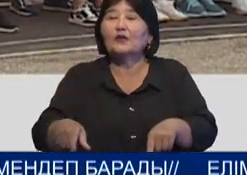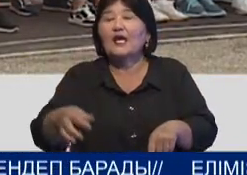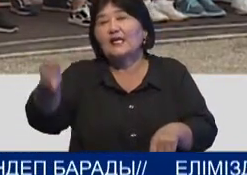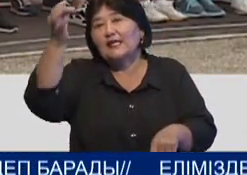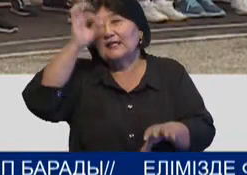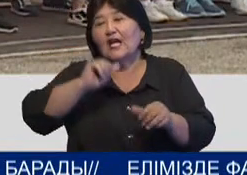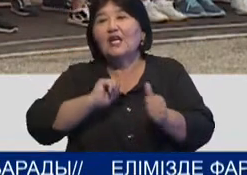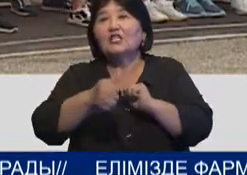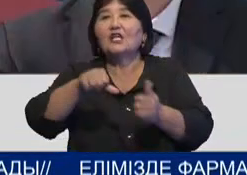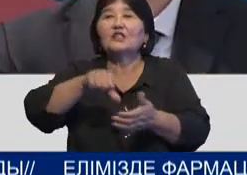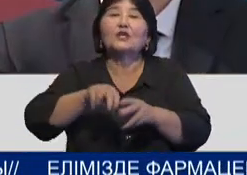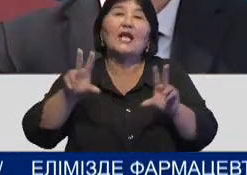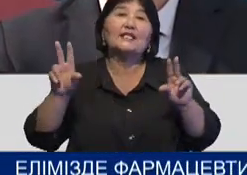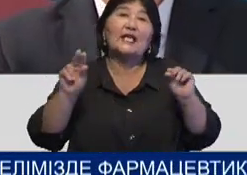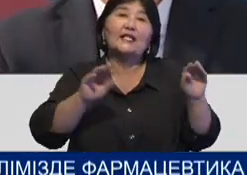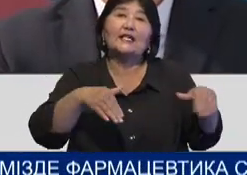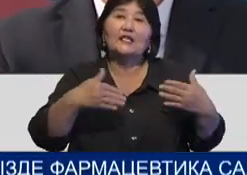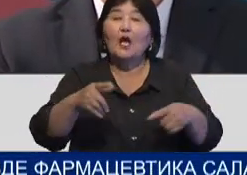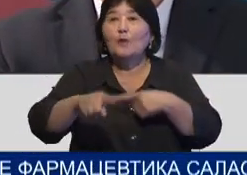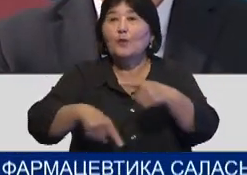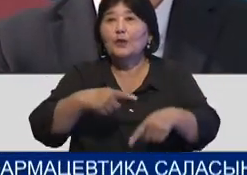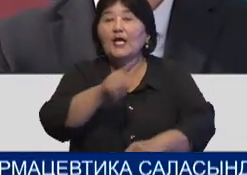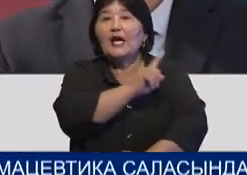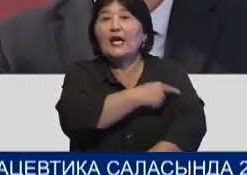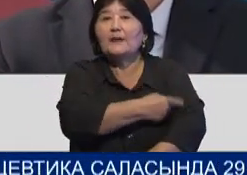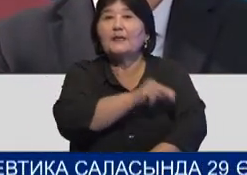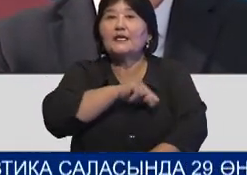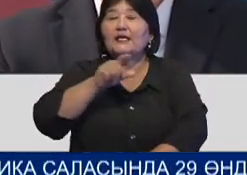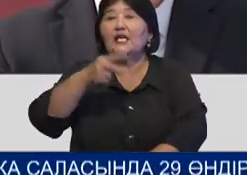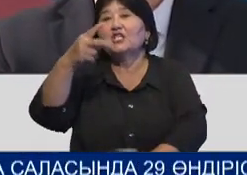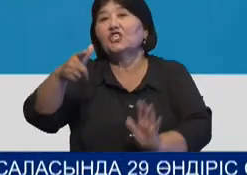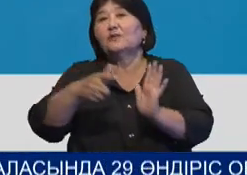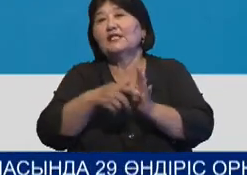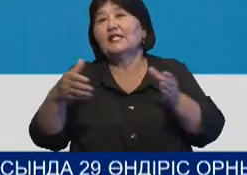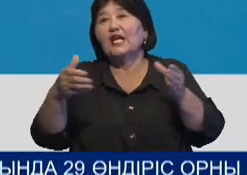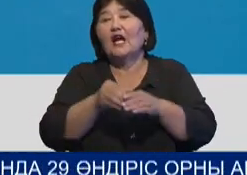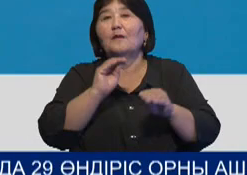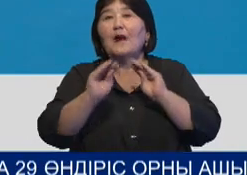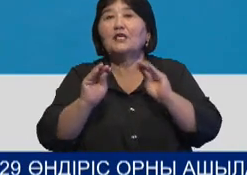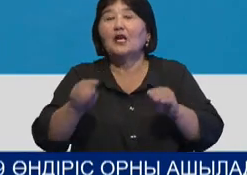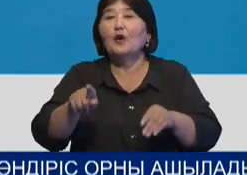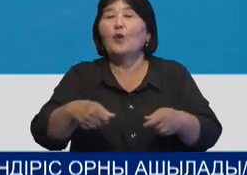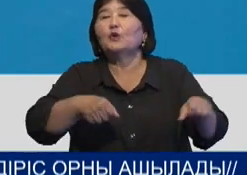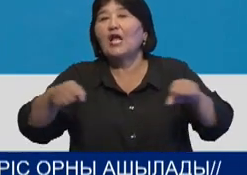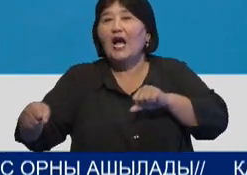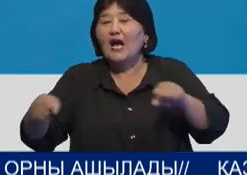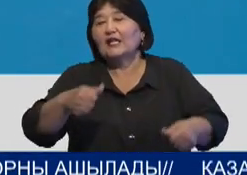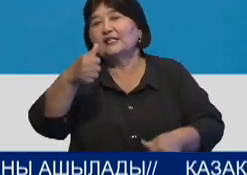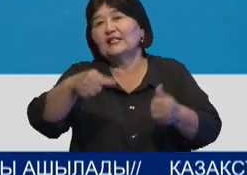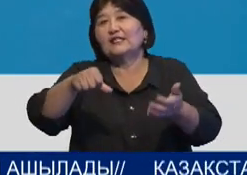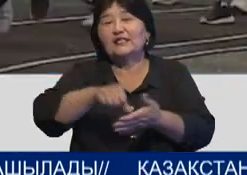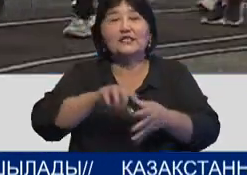айтып, жарысқа қатысушыларға сәттілік тіледі. Мұнан кейін медицина қызметкерлерінен 27 команда жасақталып, олар арқан тартудан сынға